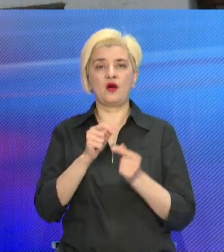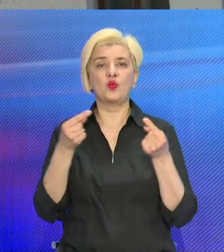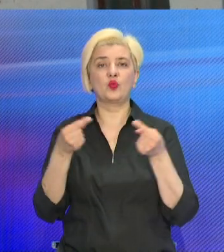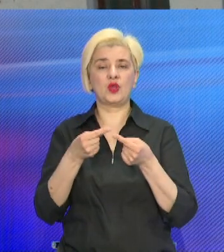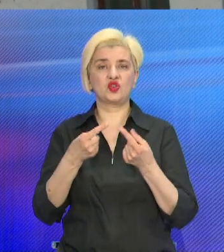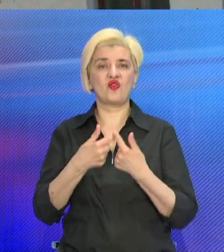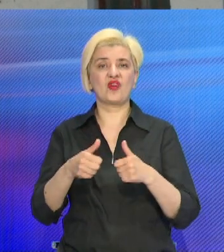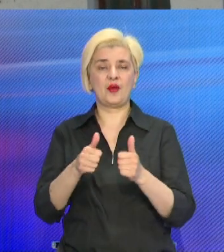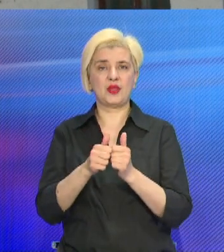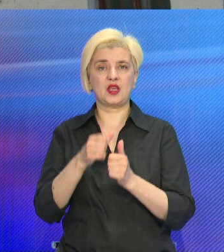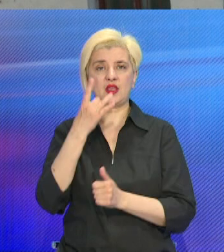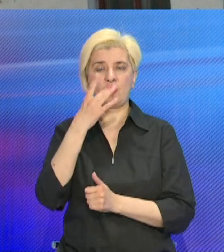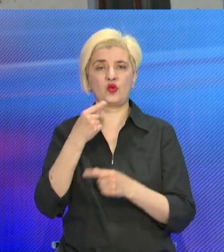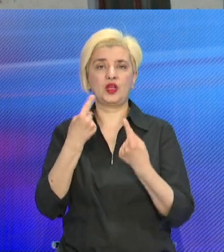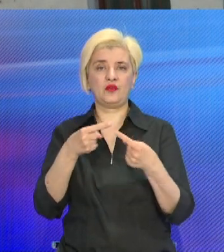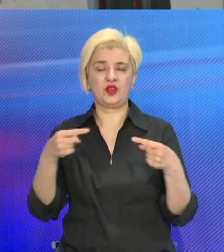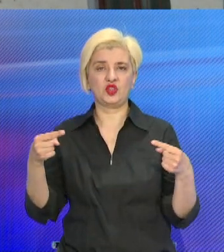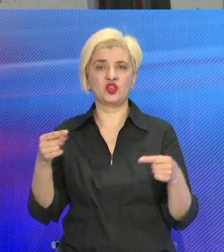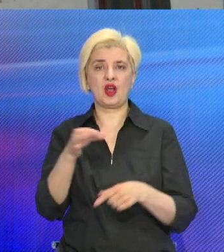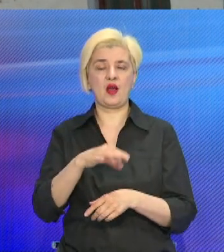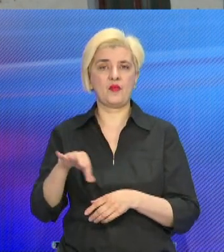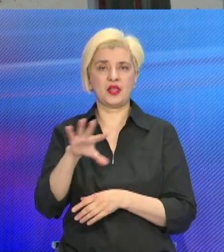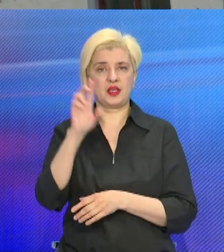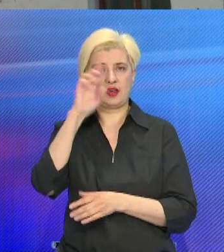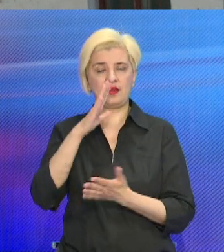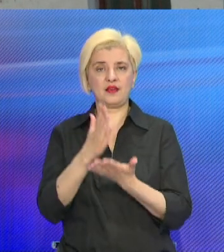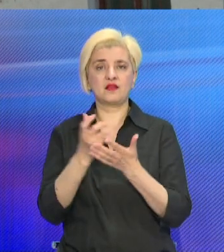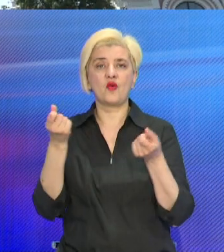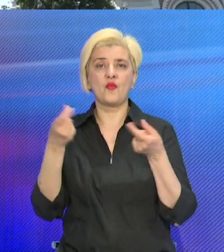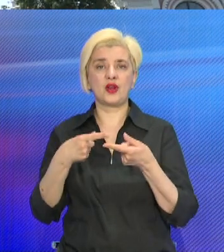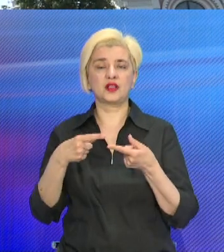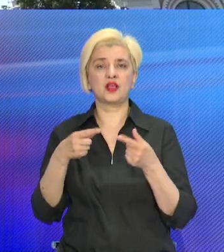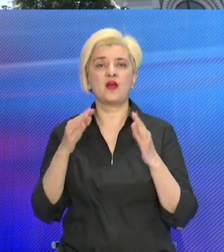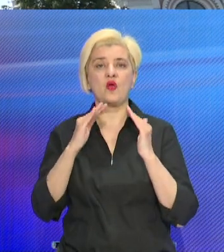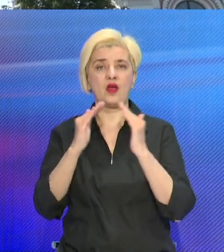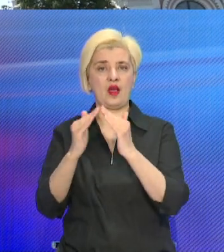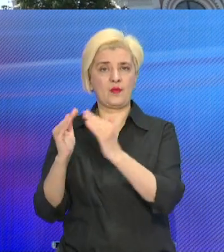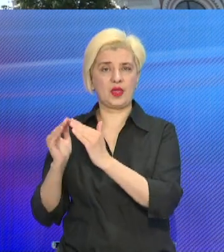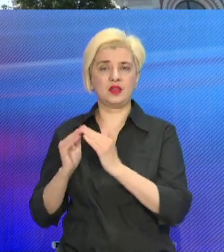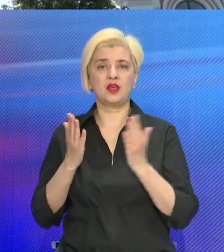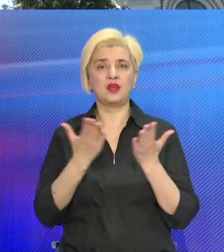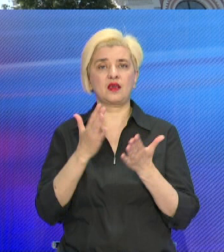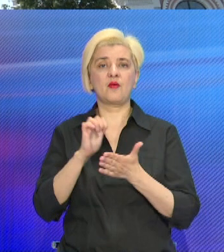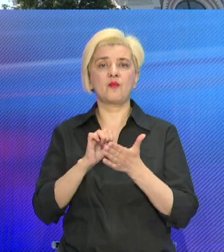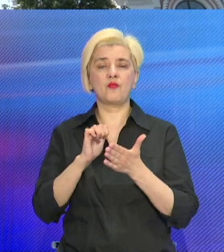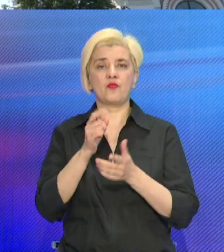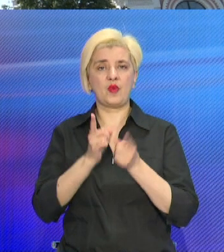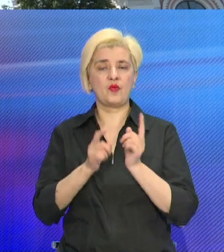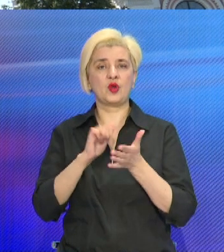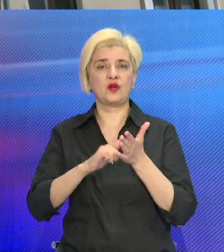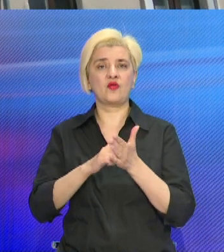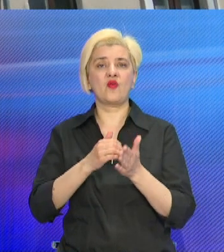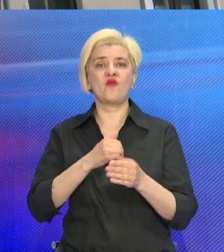на Гродзеншчыне, як і ў іншых абласцях краіны, ёсць пэўны сегмент аб'ектаў, якія з натуральных прычын выходзяць з